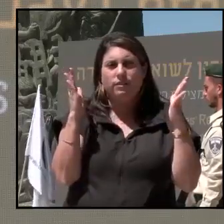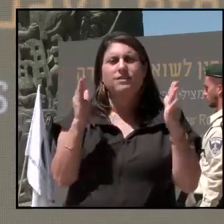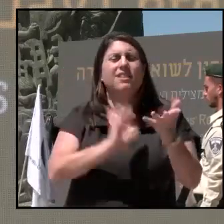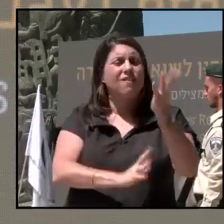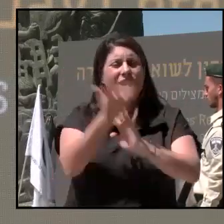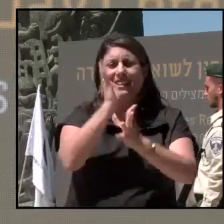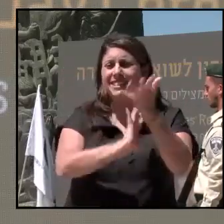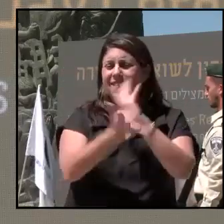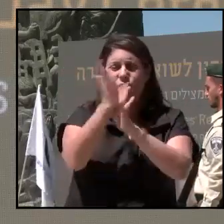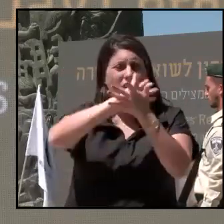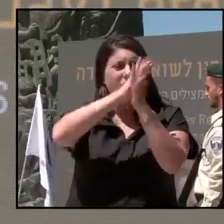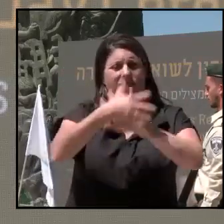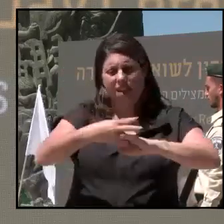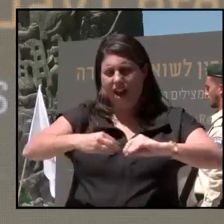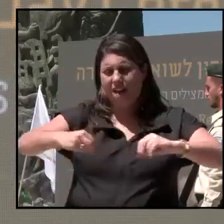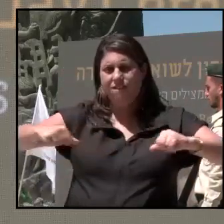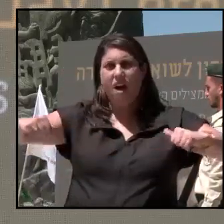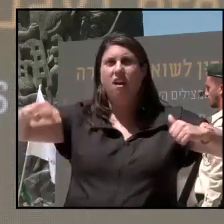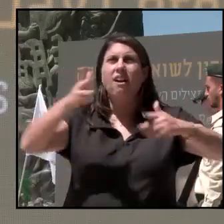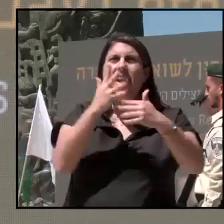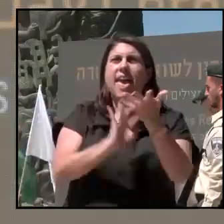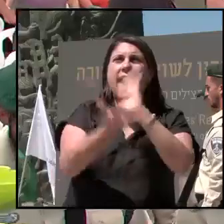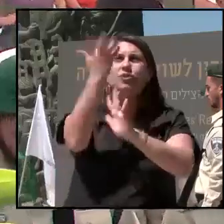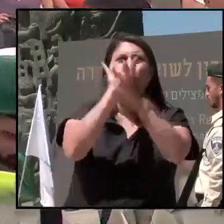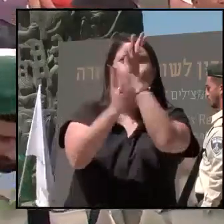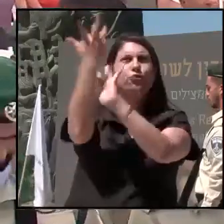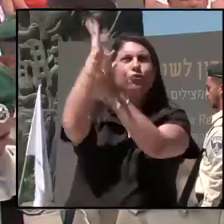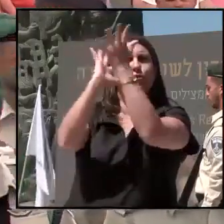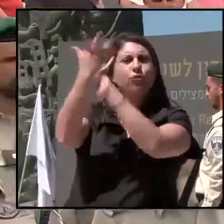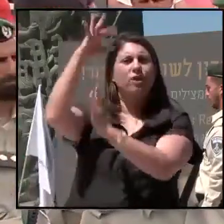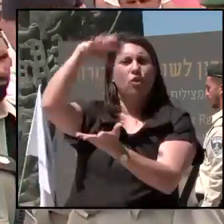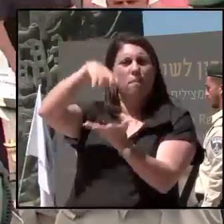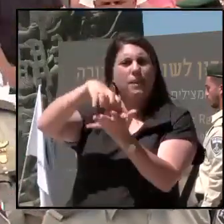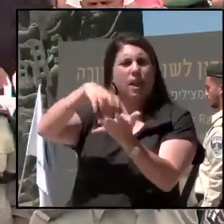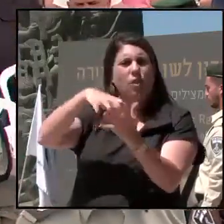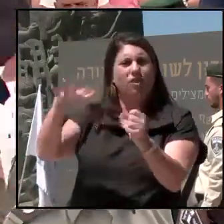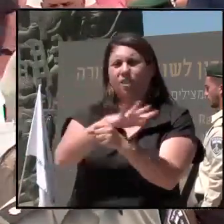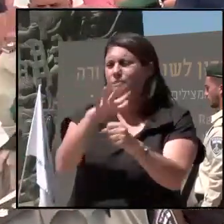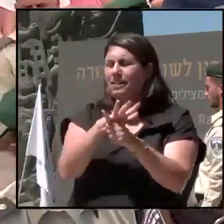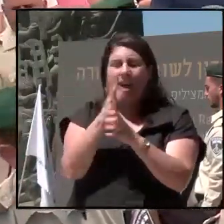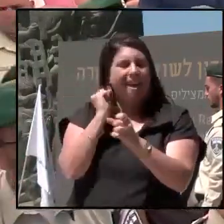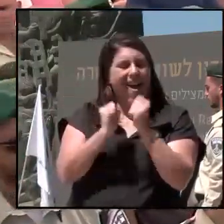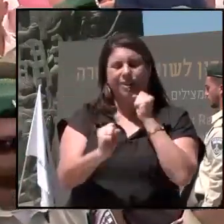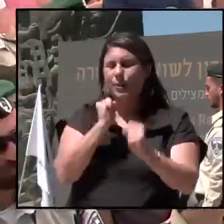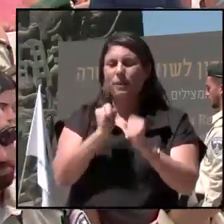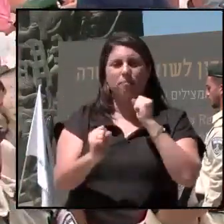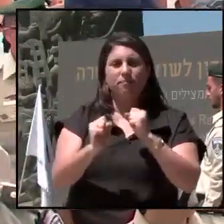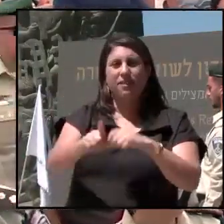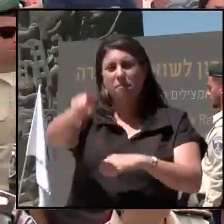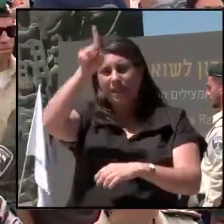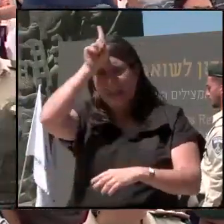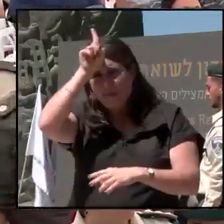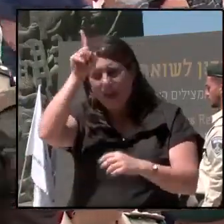ונשרפו לאפר בכבשני האש של מחנות ההשמדה האיומים